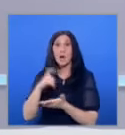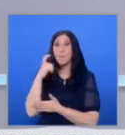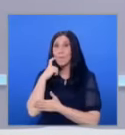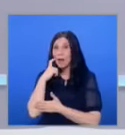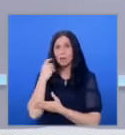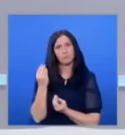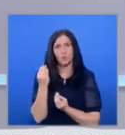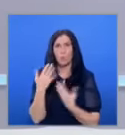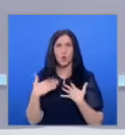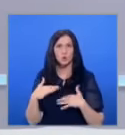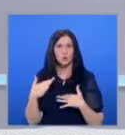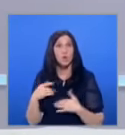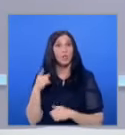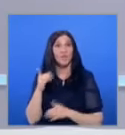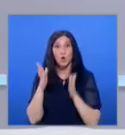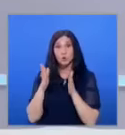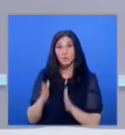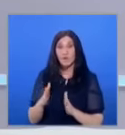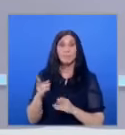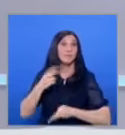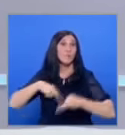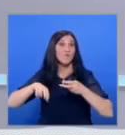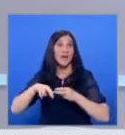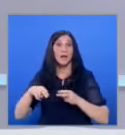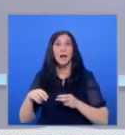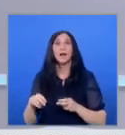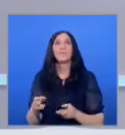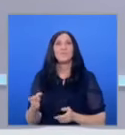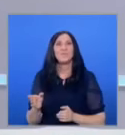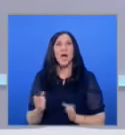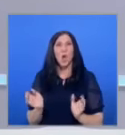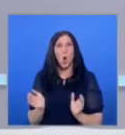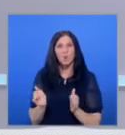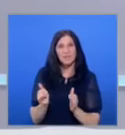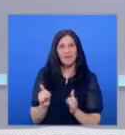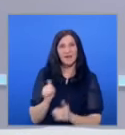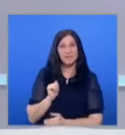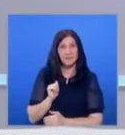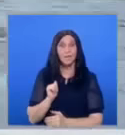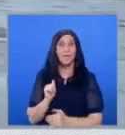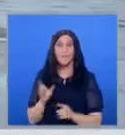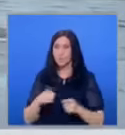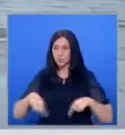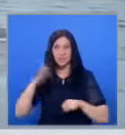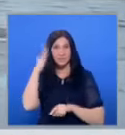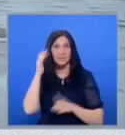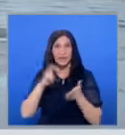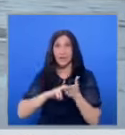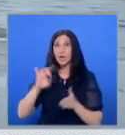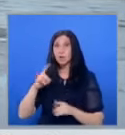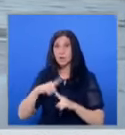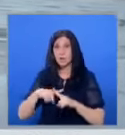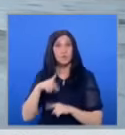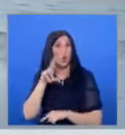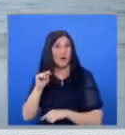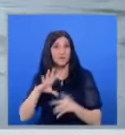е в добро състояние. Това установи при проверка на консервацията на площадката министърът на енергетиката Росен Христов. Той заяви, че във връзка